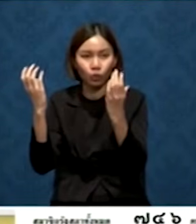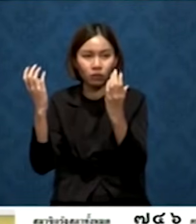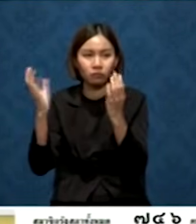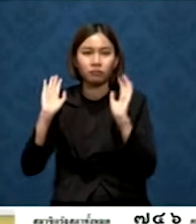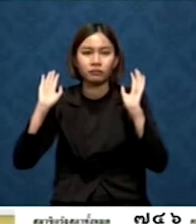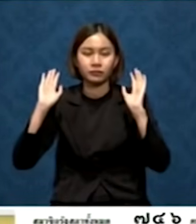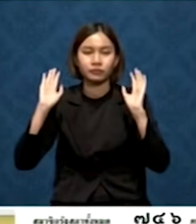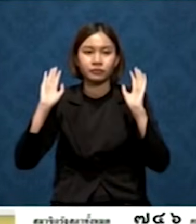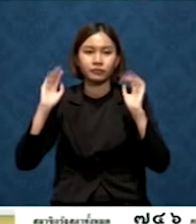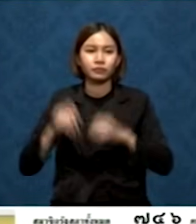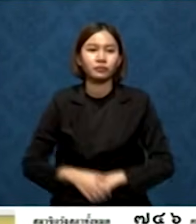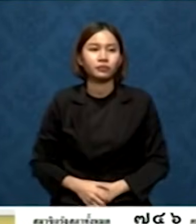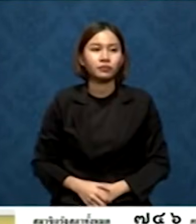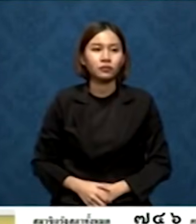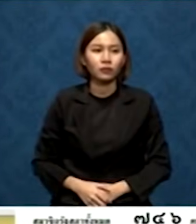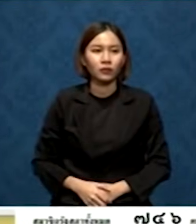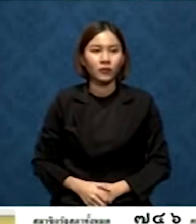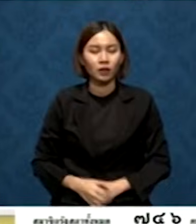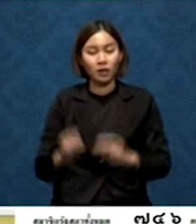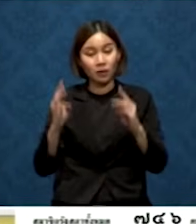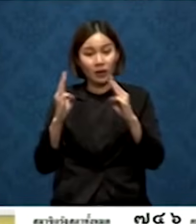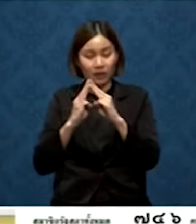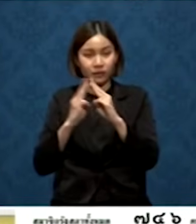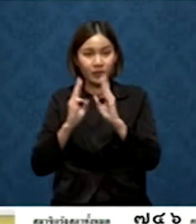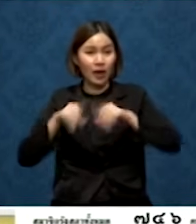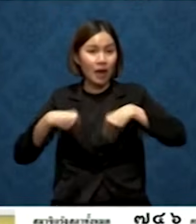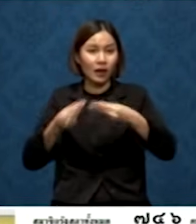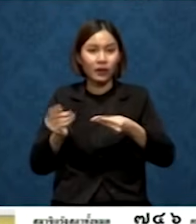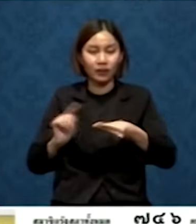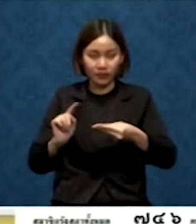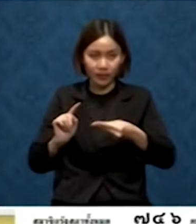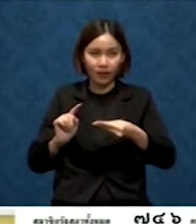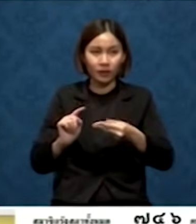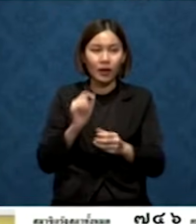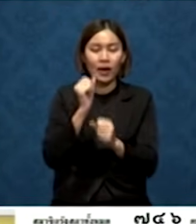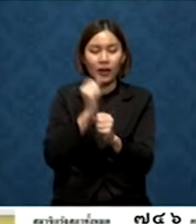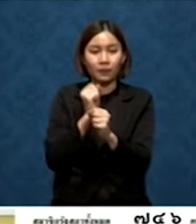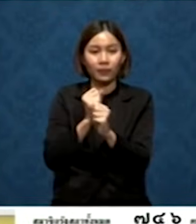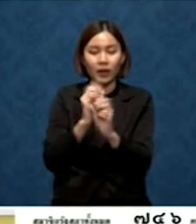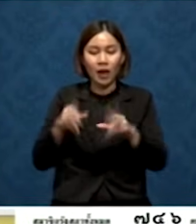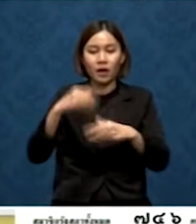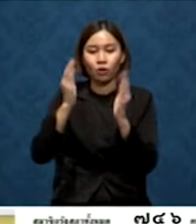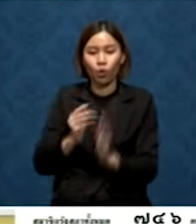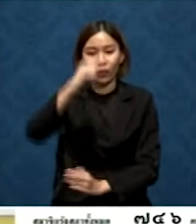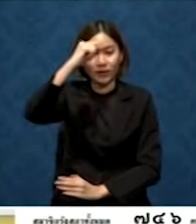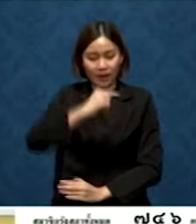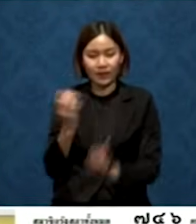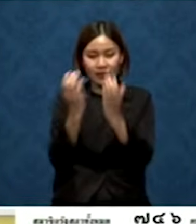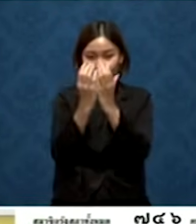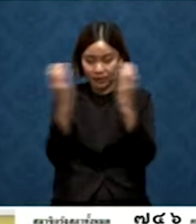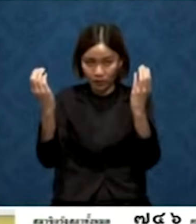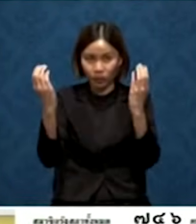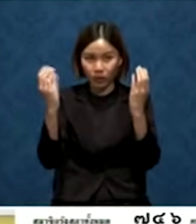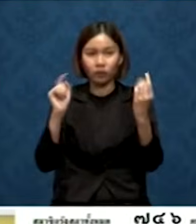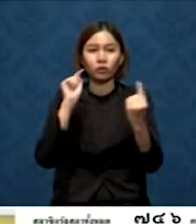สิ่งเดียวครับที่ท่านดูเหมือนจะให้คำมั่นสัญญาคือการบอกว่าท่านจะทำให้คนไทยนั้นได้มีรัฐธรรมนูญที่เป็น